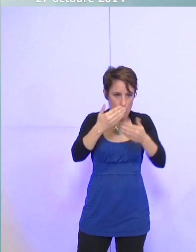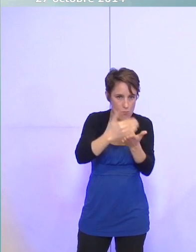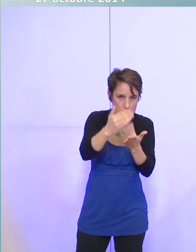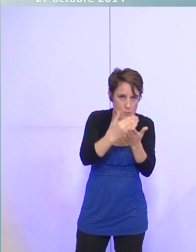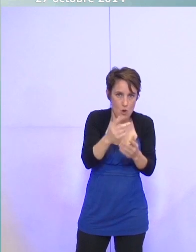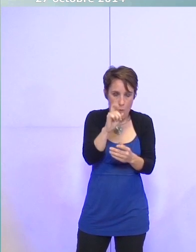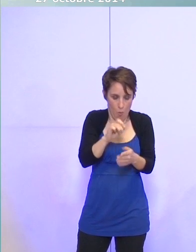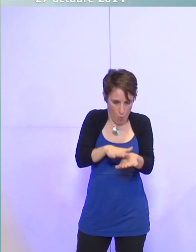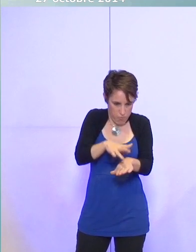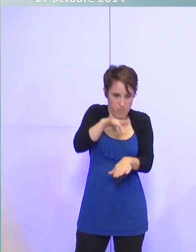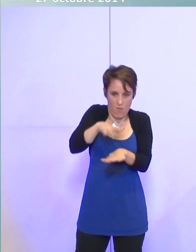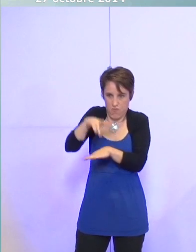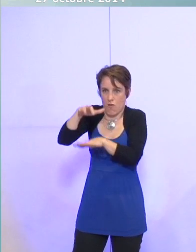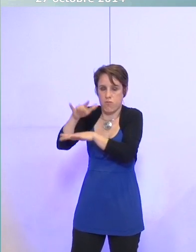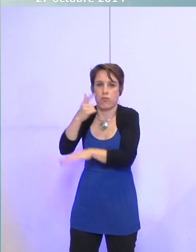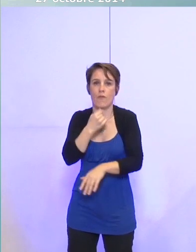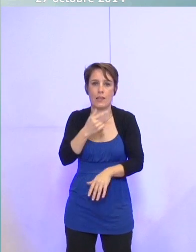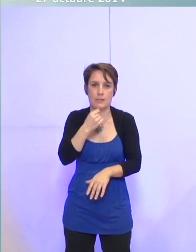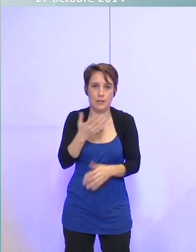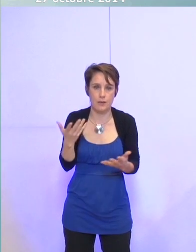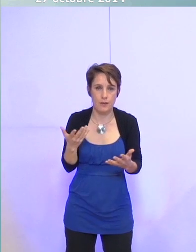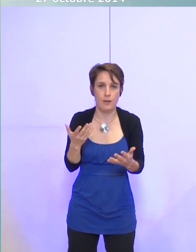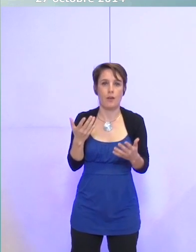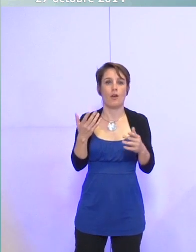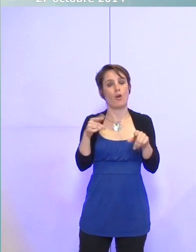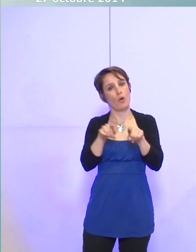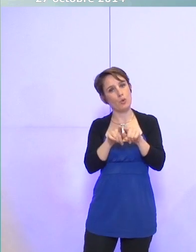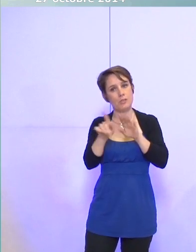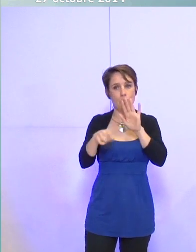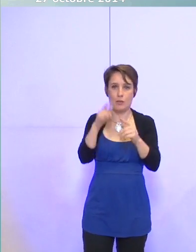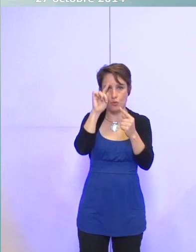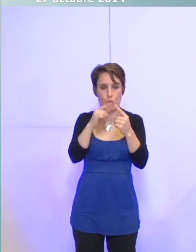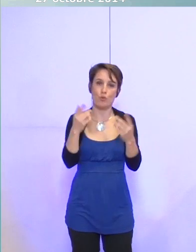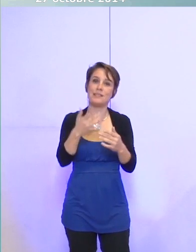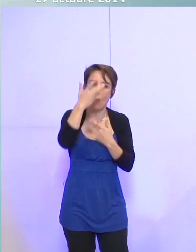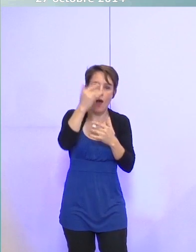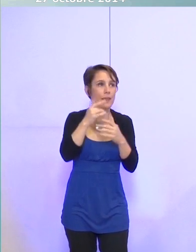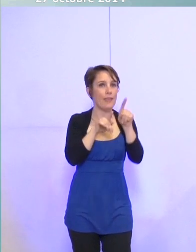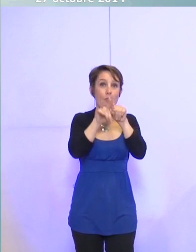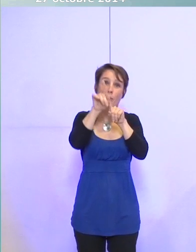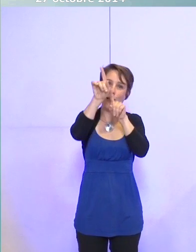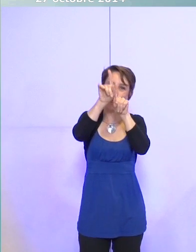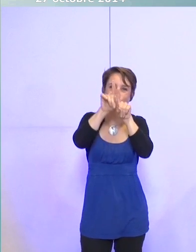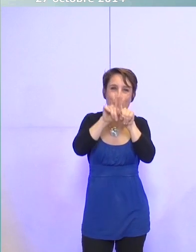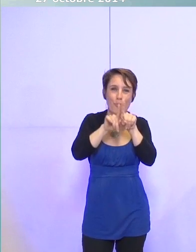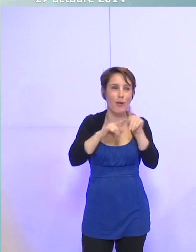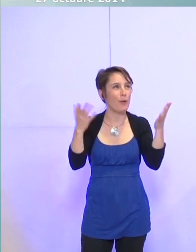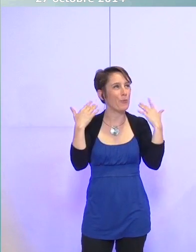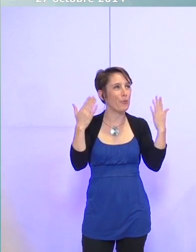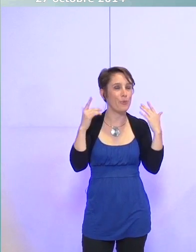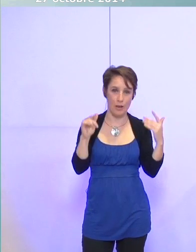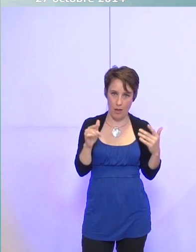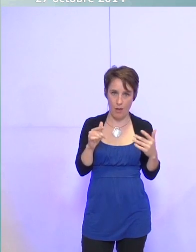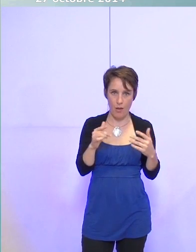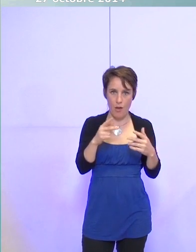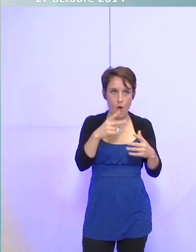été, isolation de certaines façades, mais aussi bien sûr qualité des aménagements, embellissement de la ville. La flore est